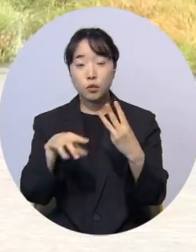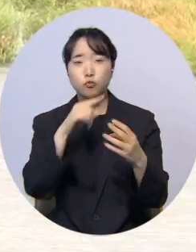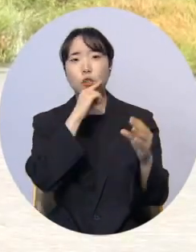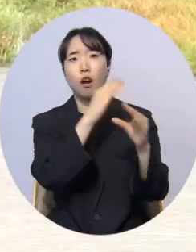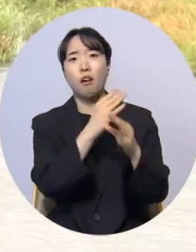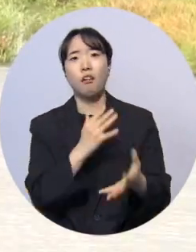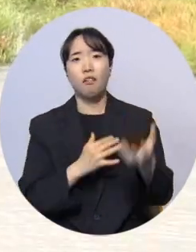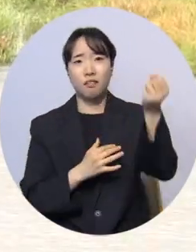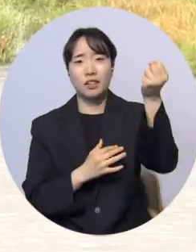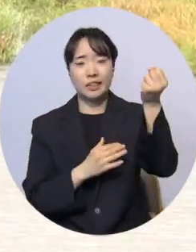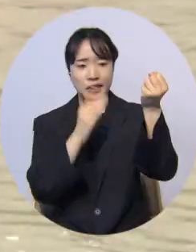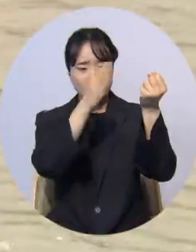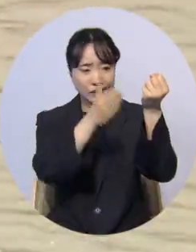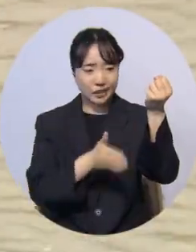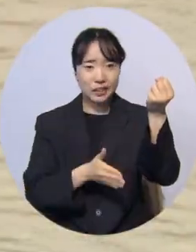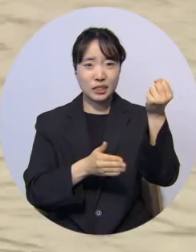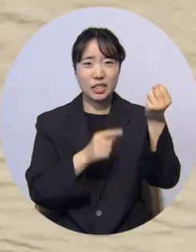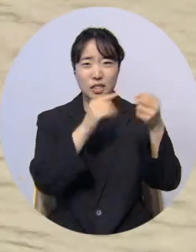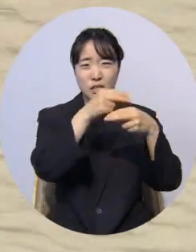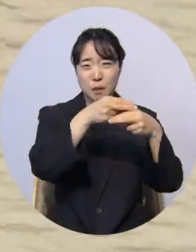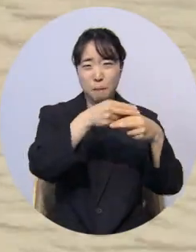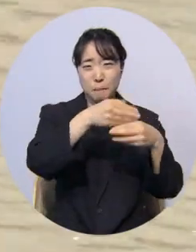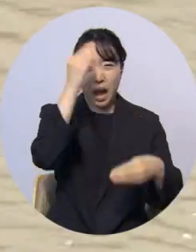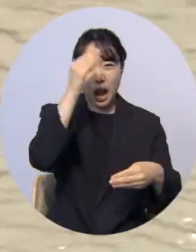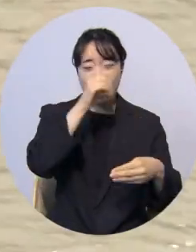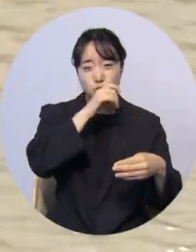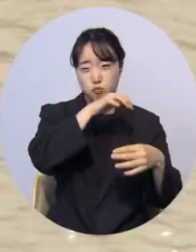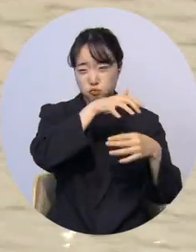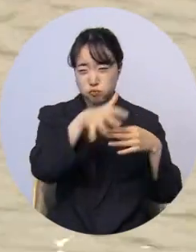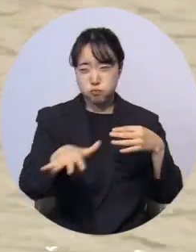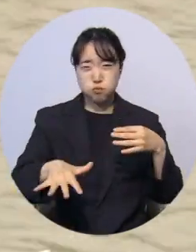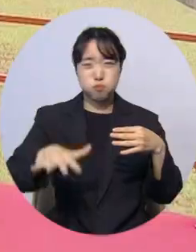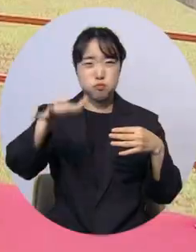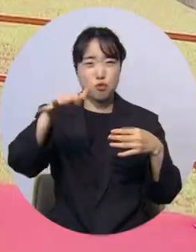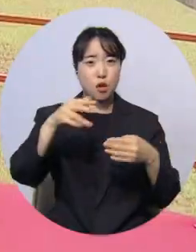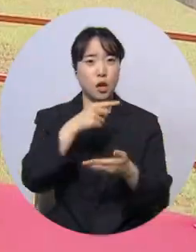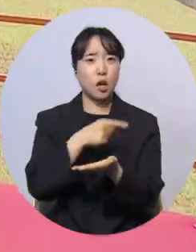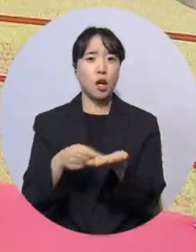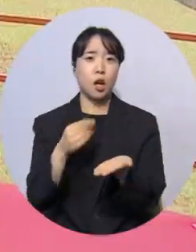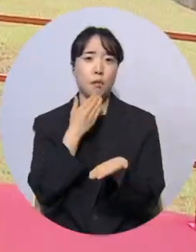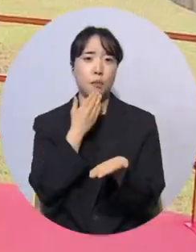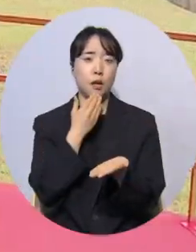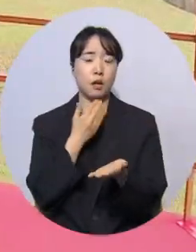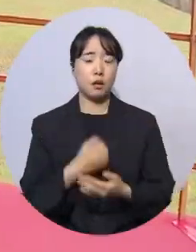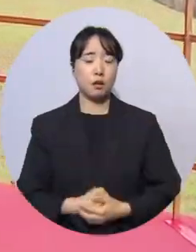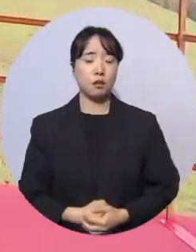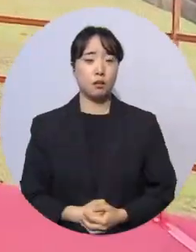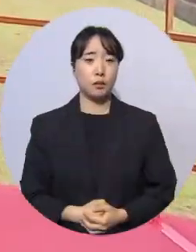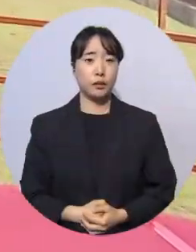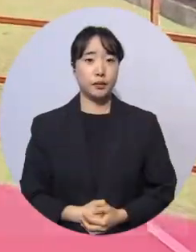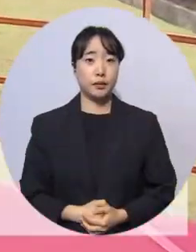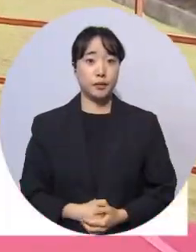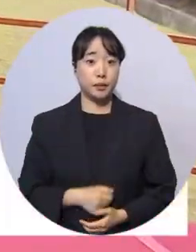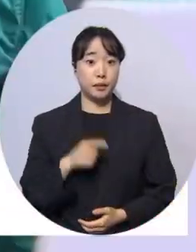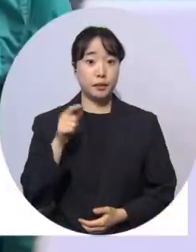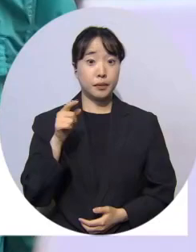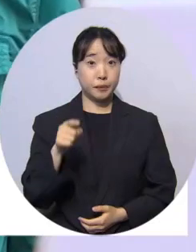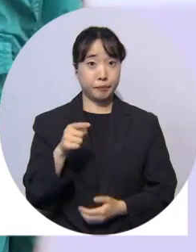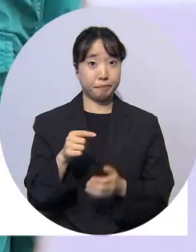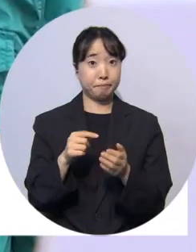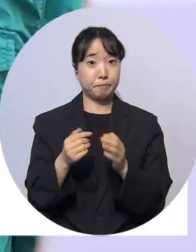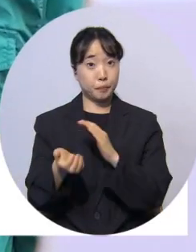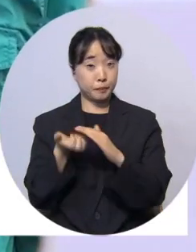장마철 북한 황강 무단방류로 인한 수가 우려되는 지역입니다 임진강 수 방지 시설을 방문한 김영우